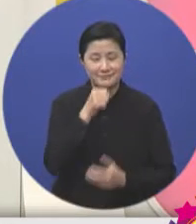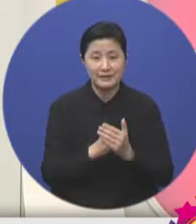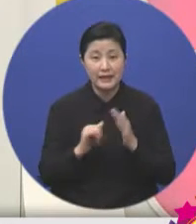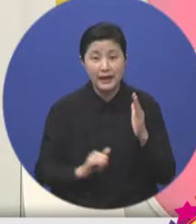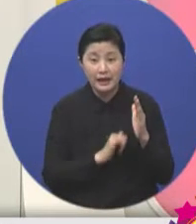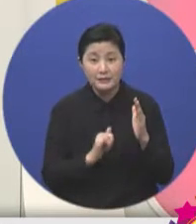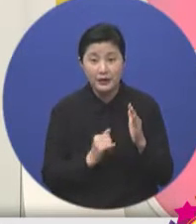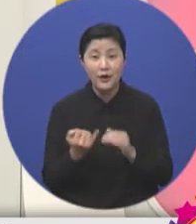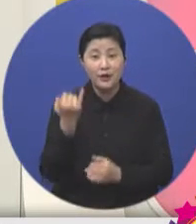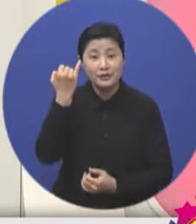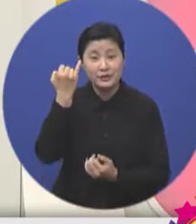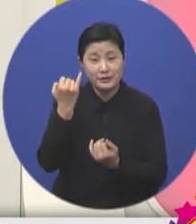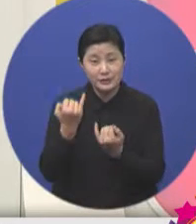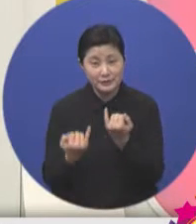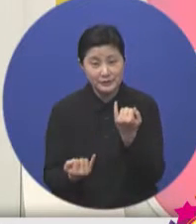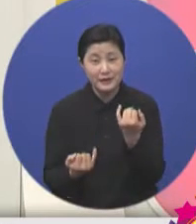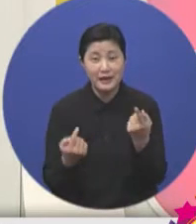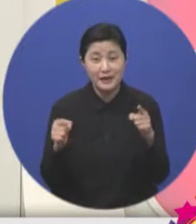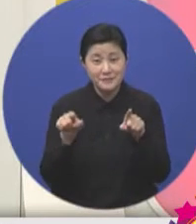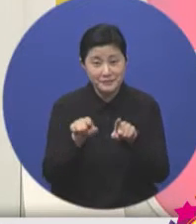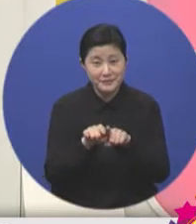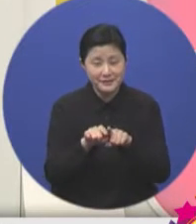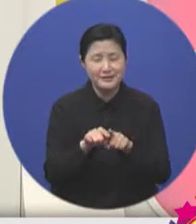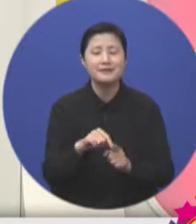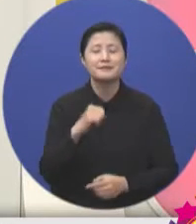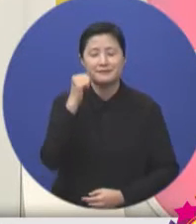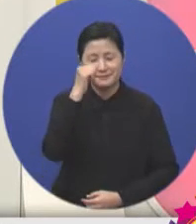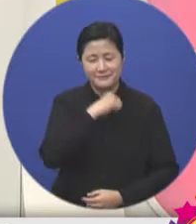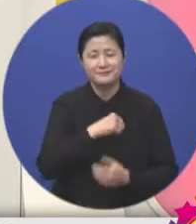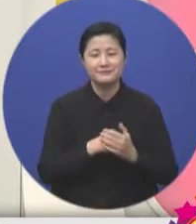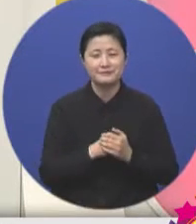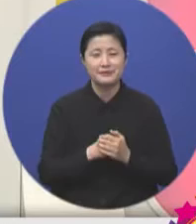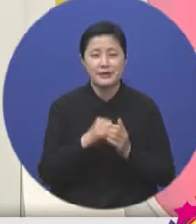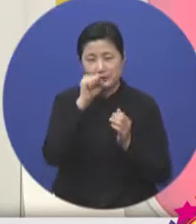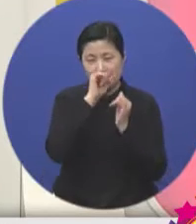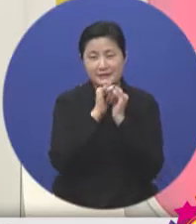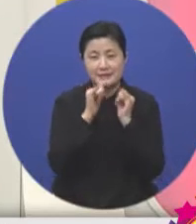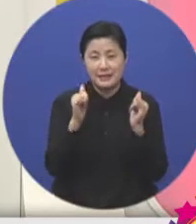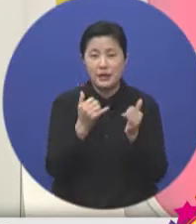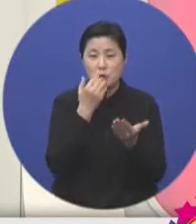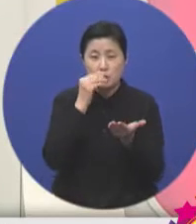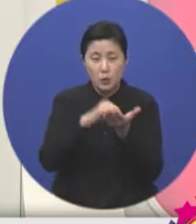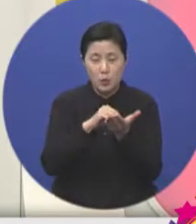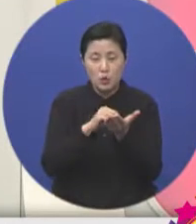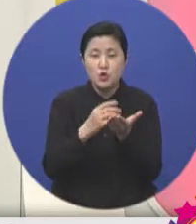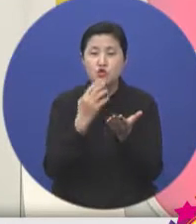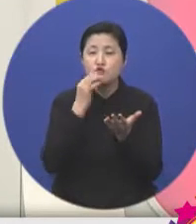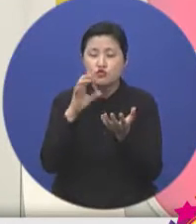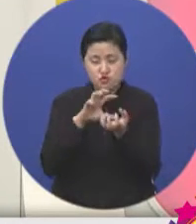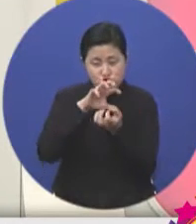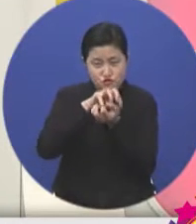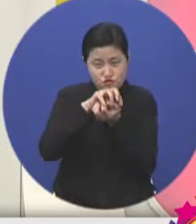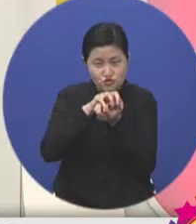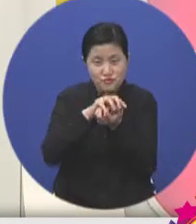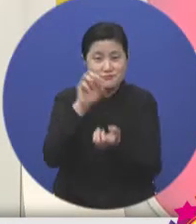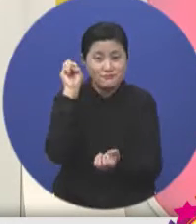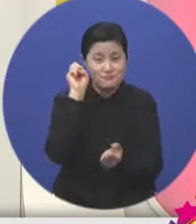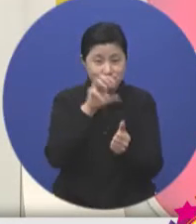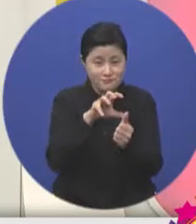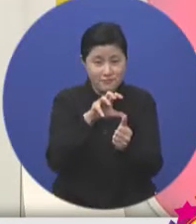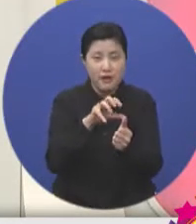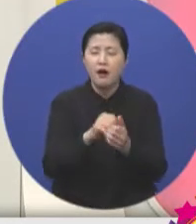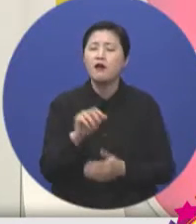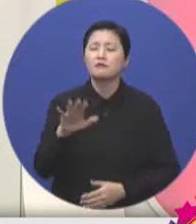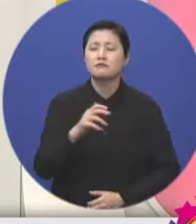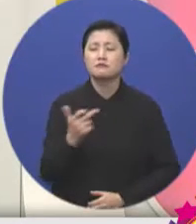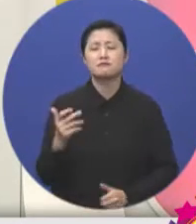가족들하고 언니 동생들하고 예. 예. 좋아하는 사람한테는 이렇게 돌멩이에다가 눈 싸가지고 이렇게 막 던지고 예. 이러잖아요.